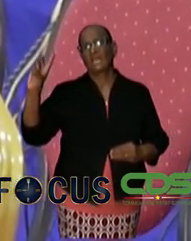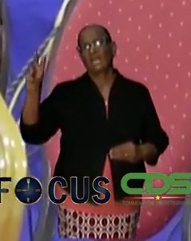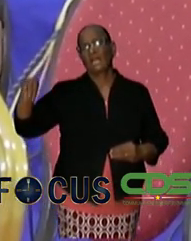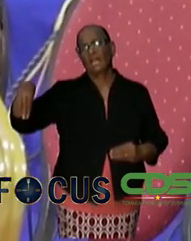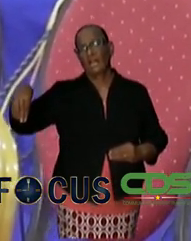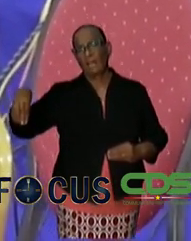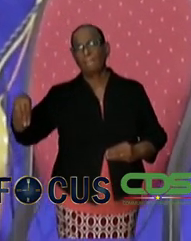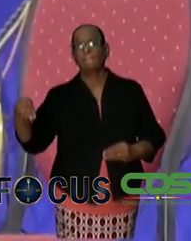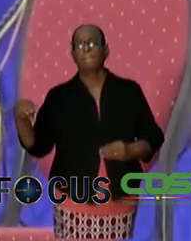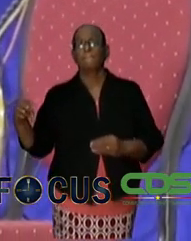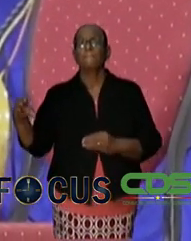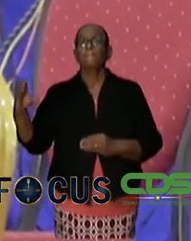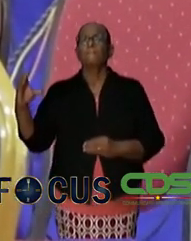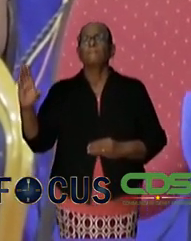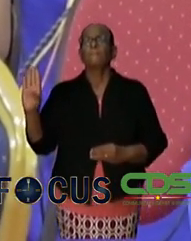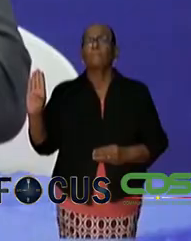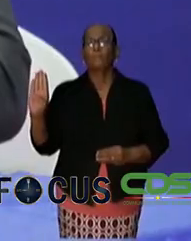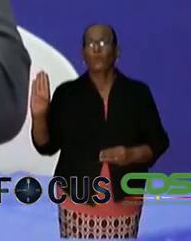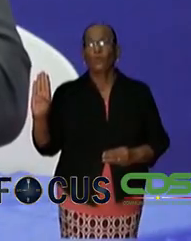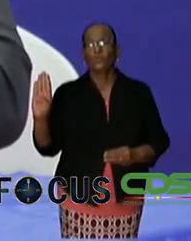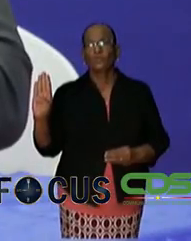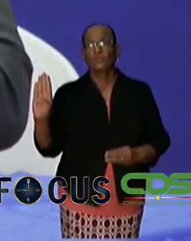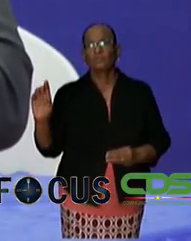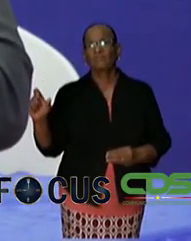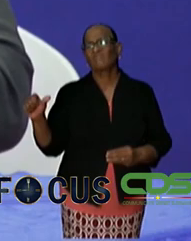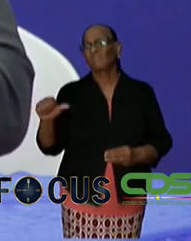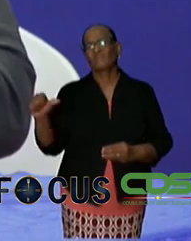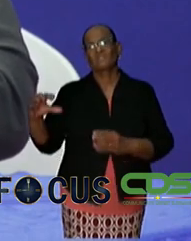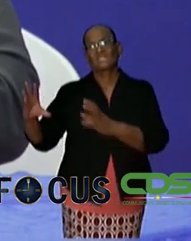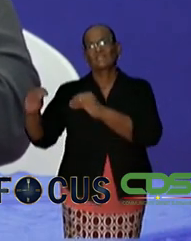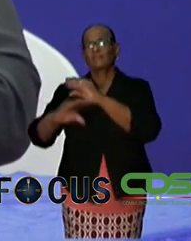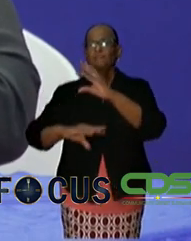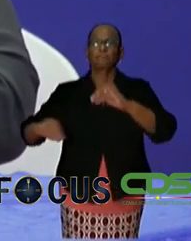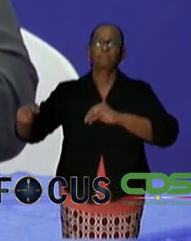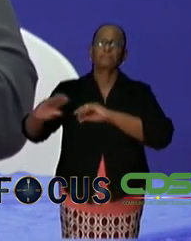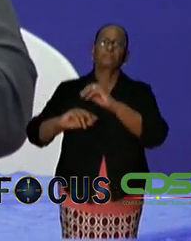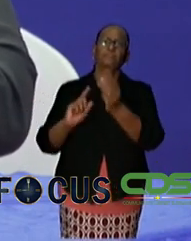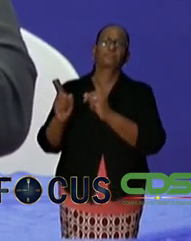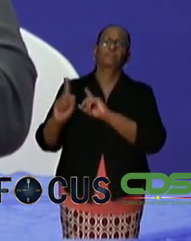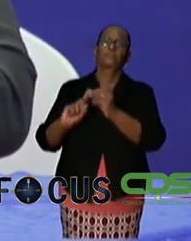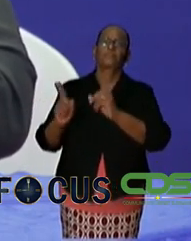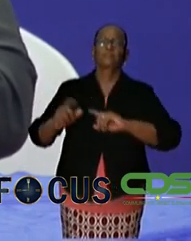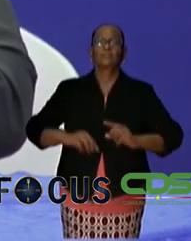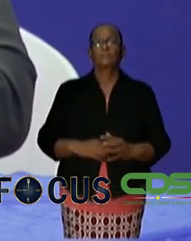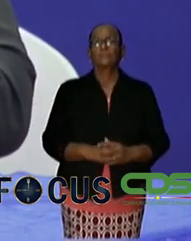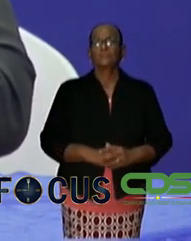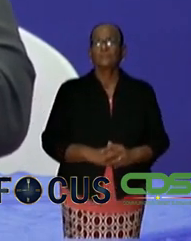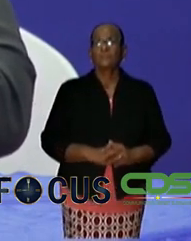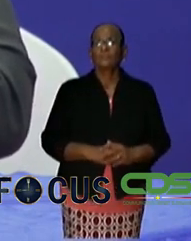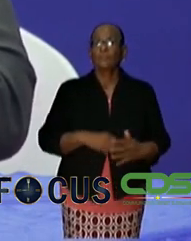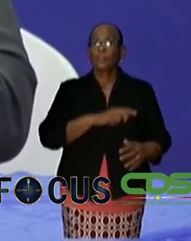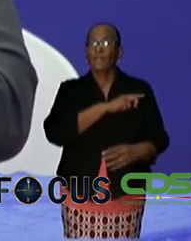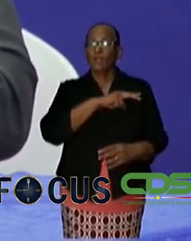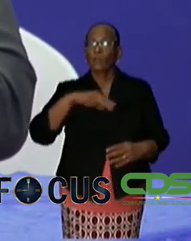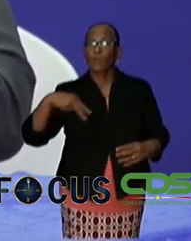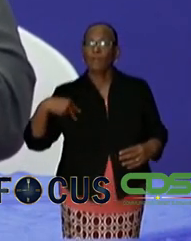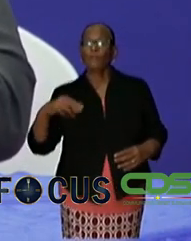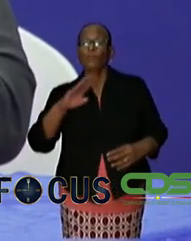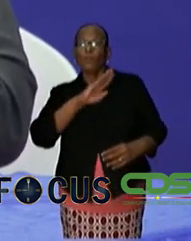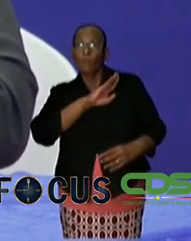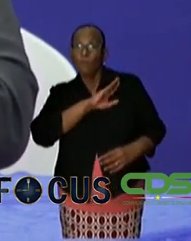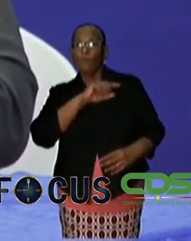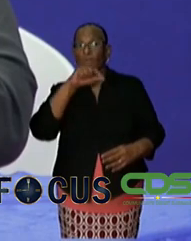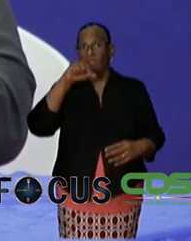van de piloten, hebben we overleg gevoerd. En we hebben natuurlijk dit